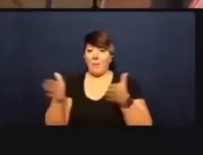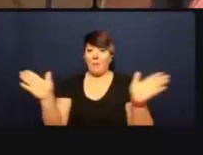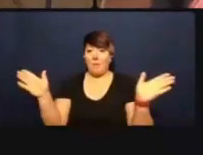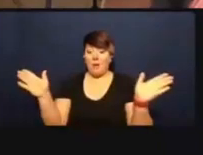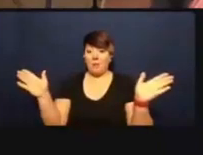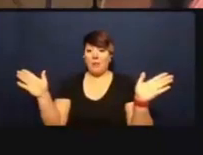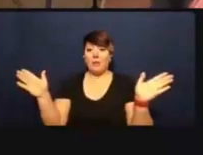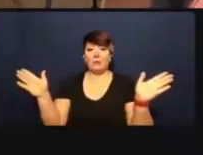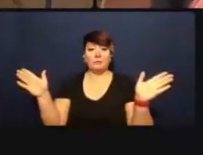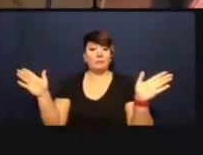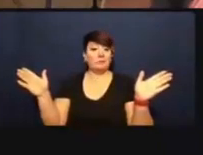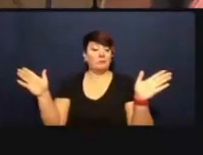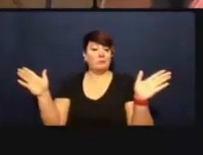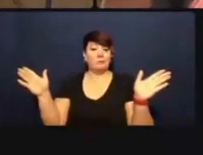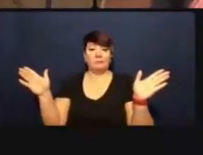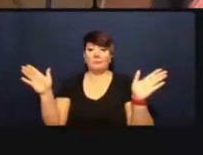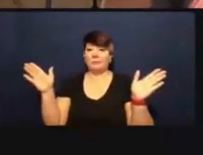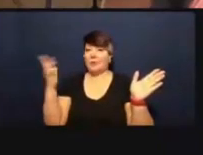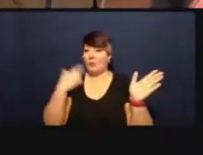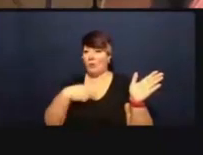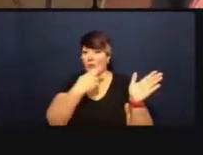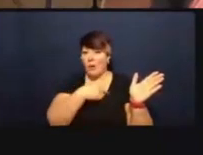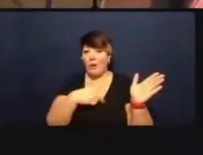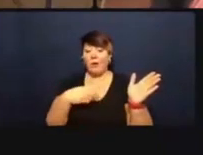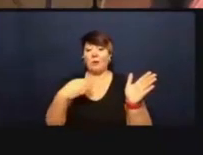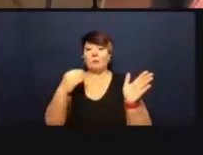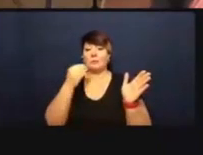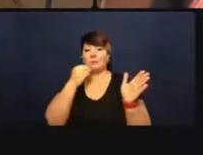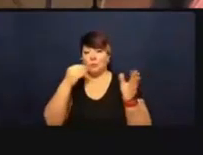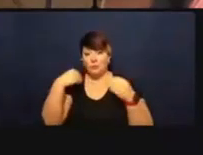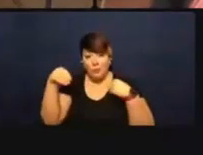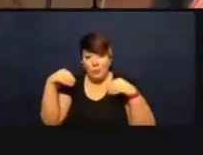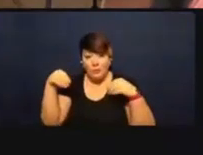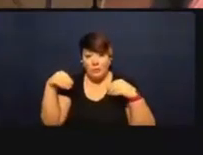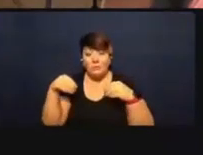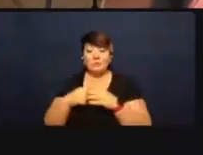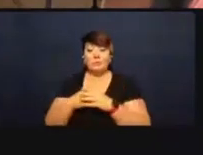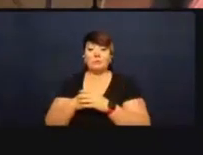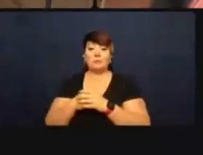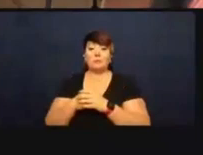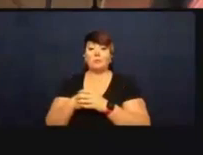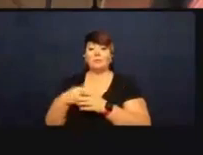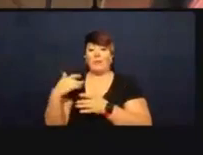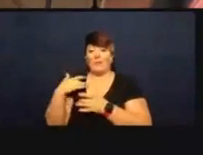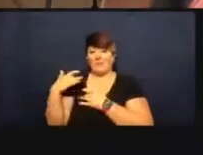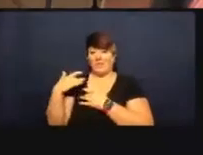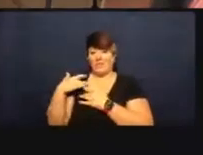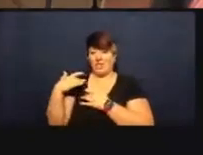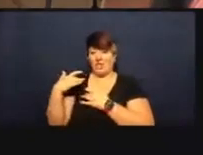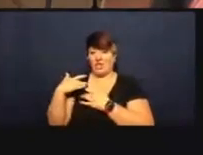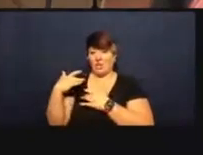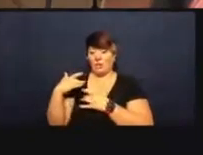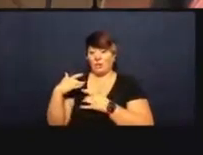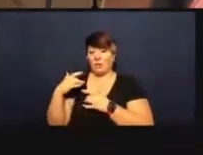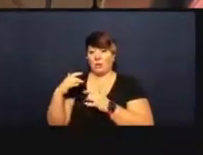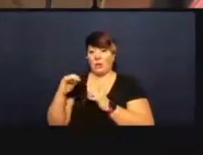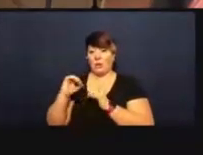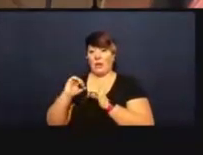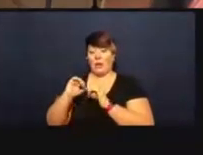wafanye wafuate mikakati ile ile wakati ambapo wako katika sehemu za umma.